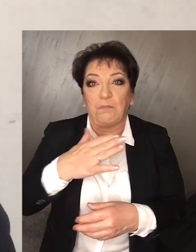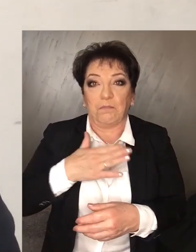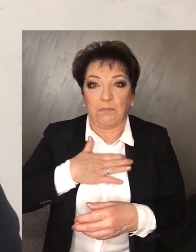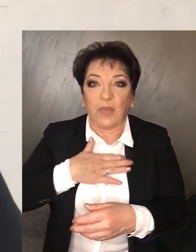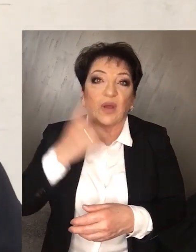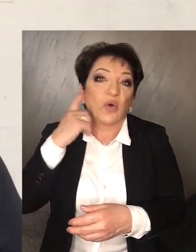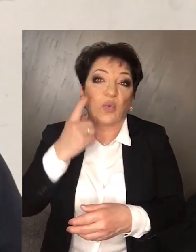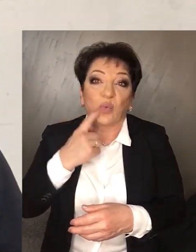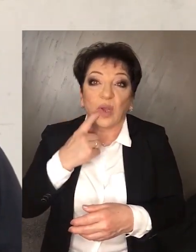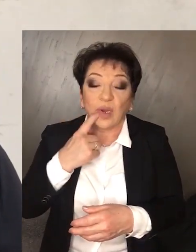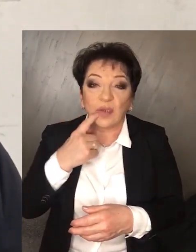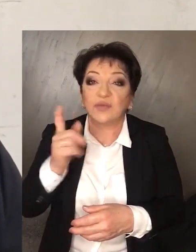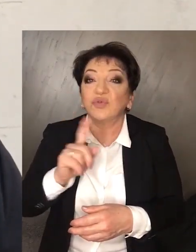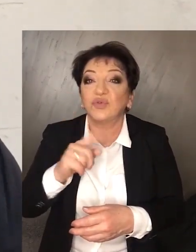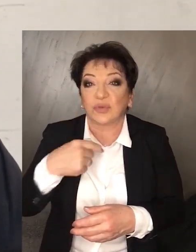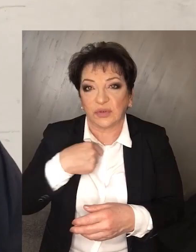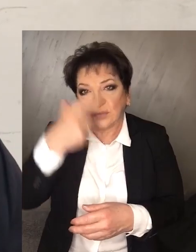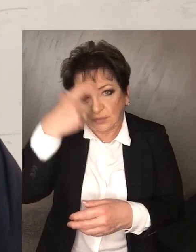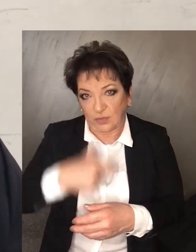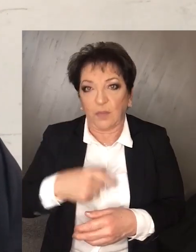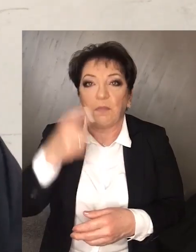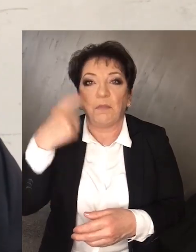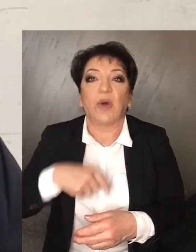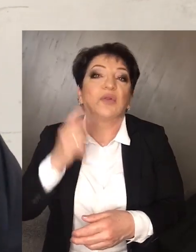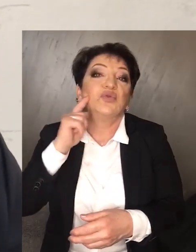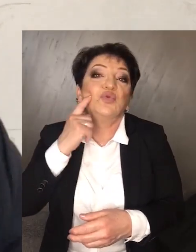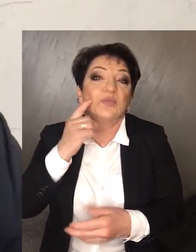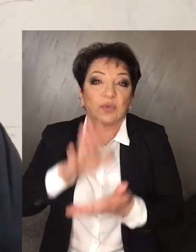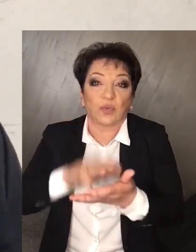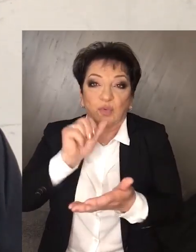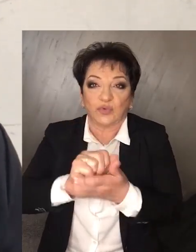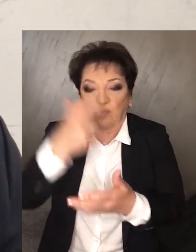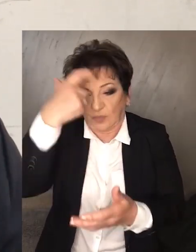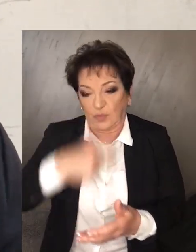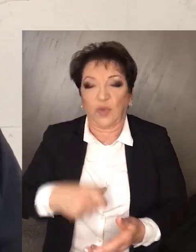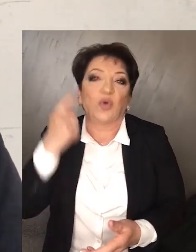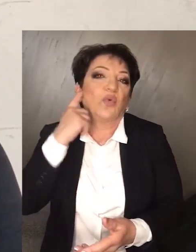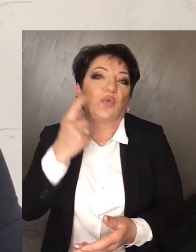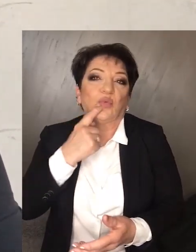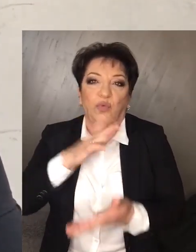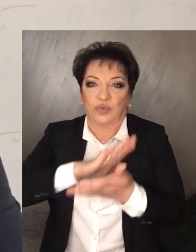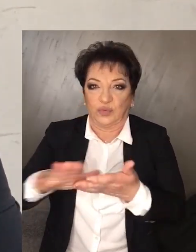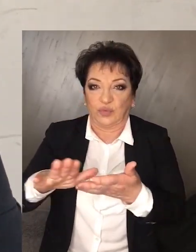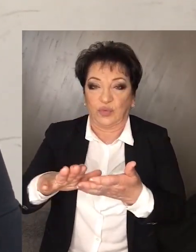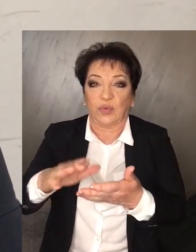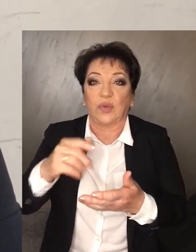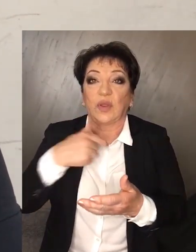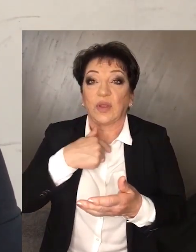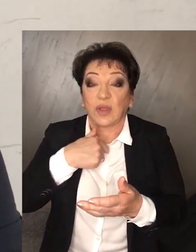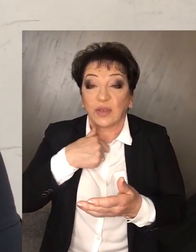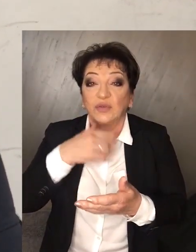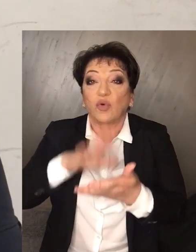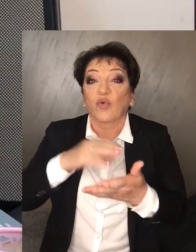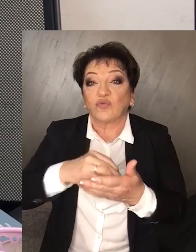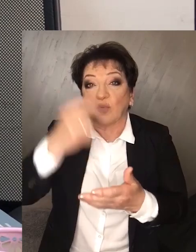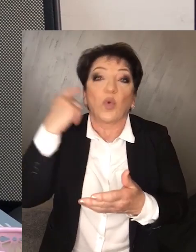լինեք, երևի էլի, չգիտեմ, ես ասում եմ մենք խուլերս, երևի ես ասում եմ մենք, որովհետև,